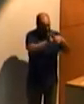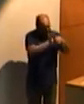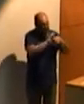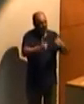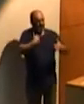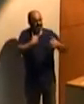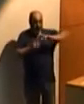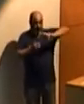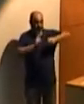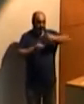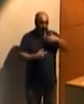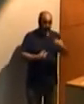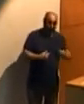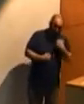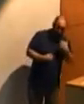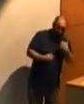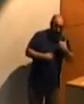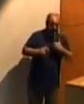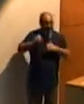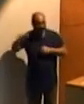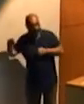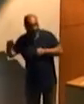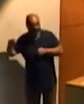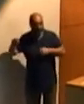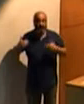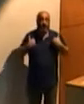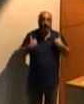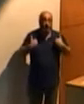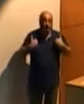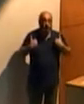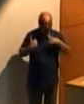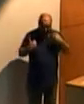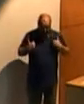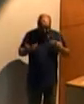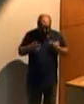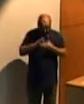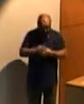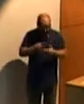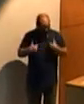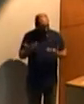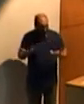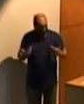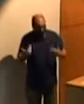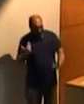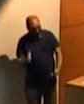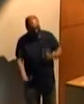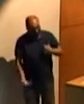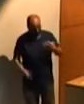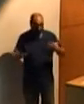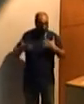il a besoin des deux et nous en tant qu'être humain quel est notre rapport à nous mêmes entre et enoh hétéronomie et